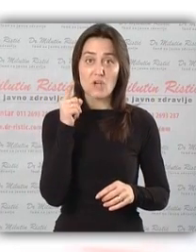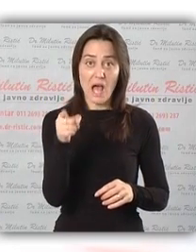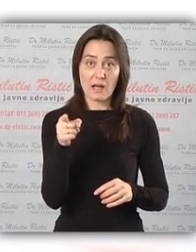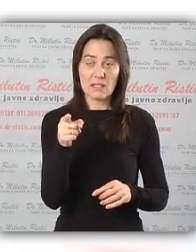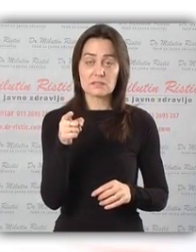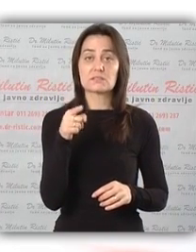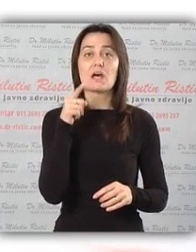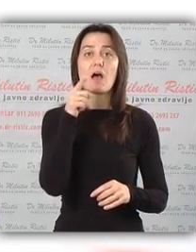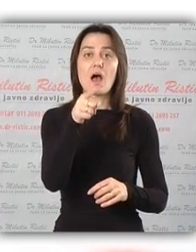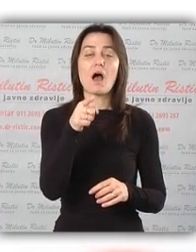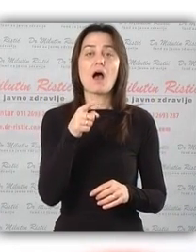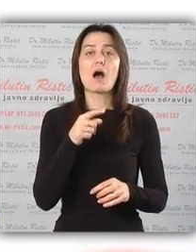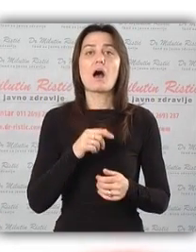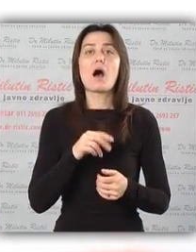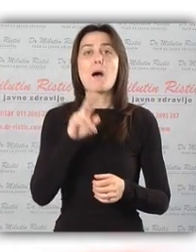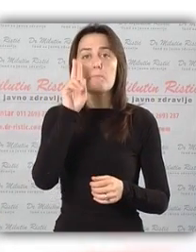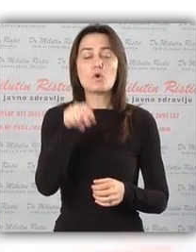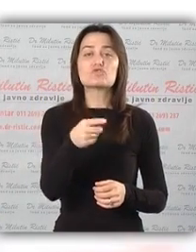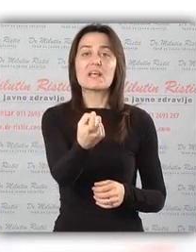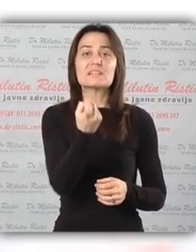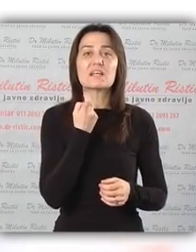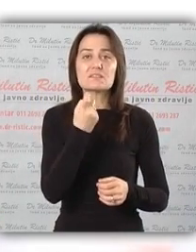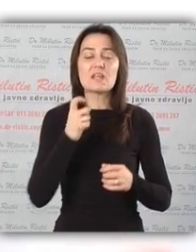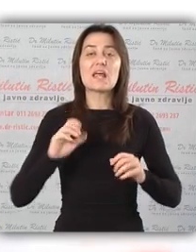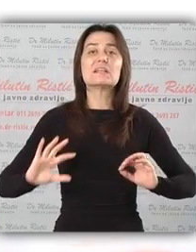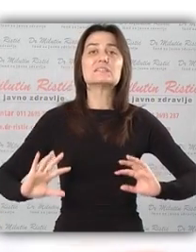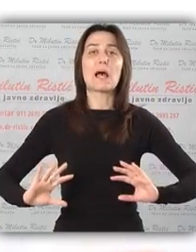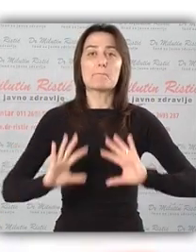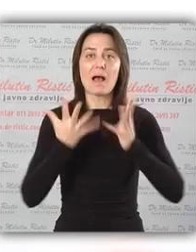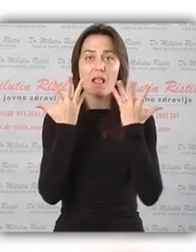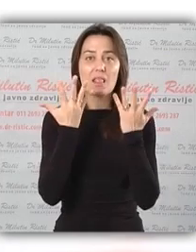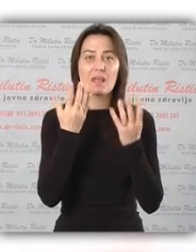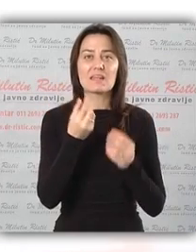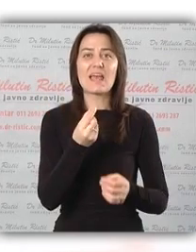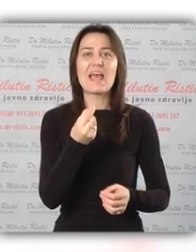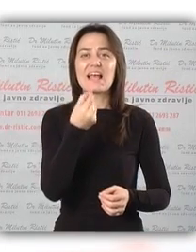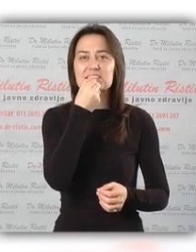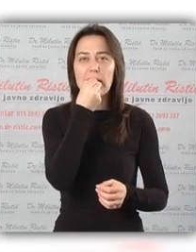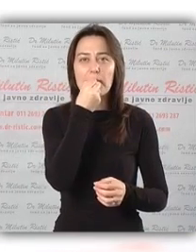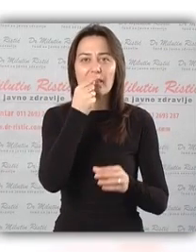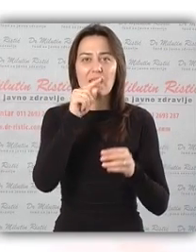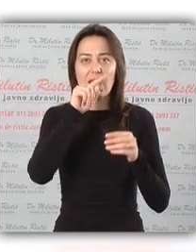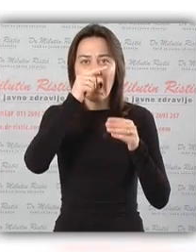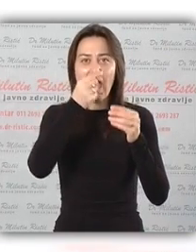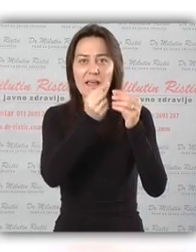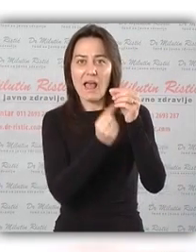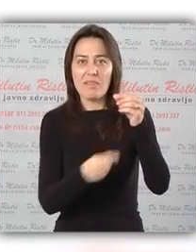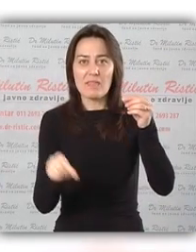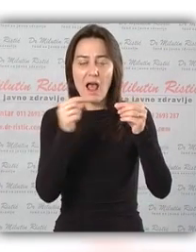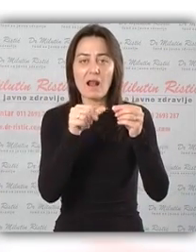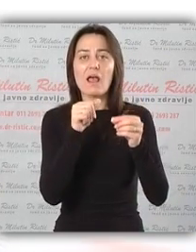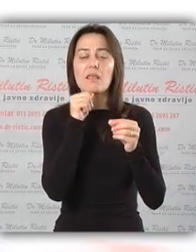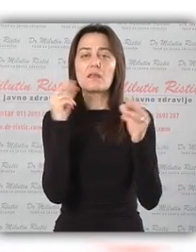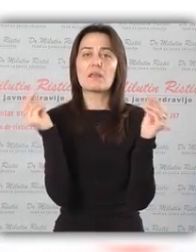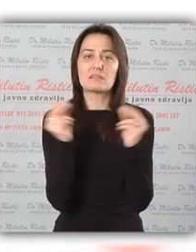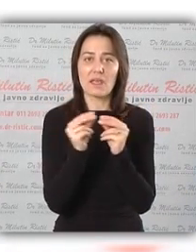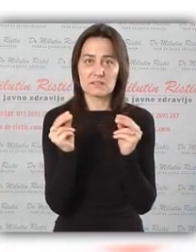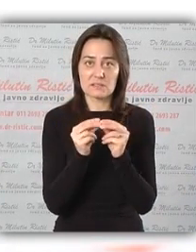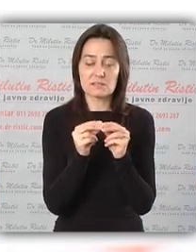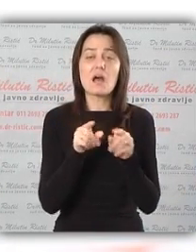Kod muškaraca Chlamydia trachomatis može izazvati zapaljenje semenih kanalića